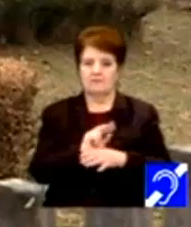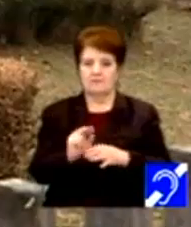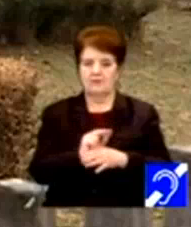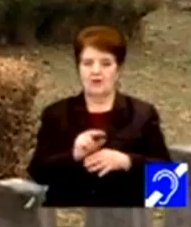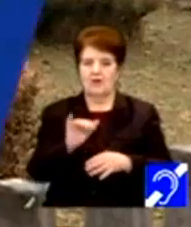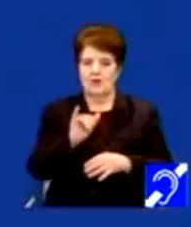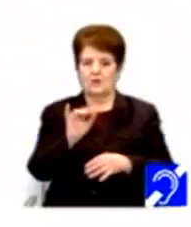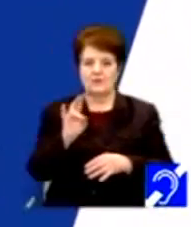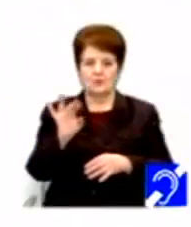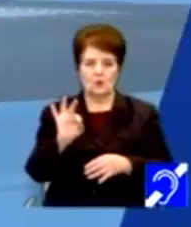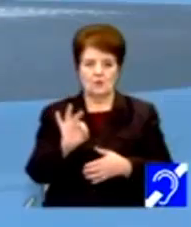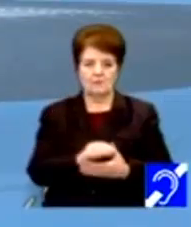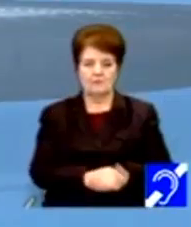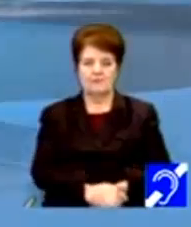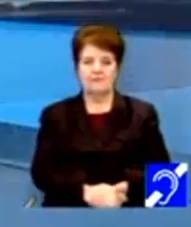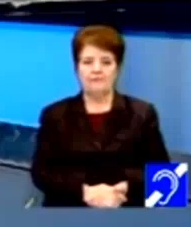Eminescu.